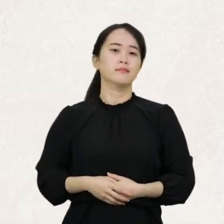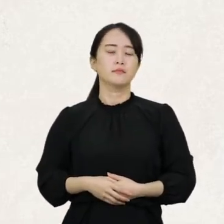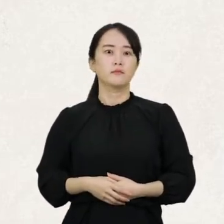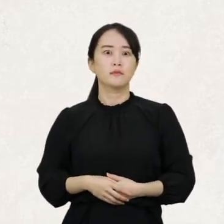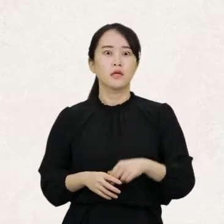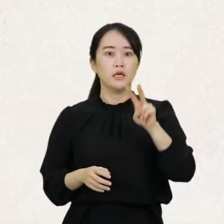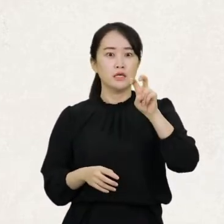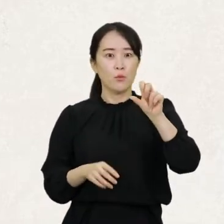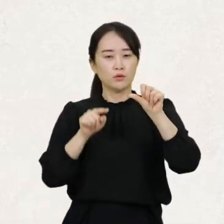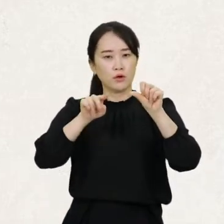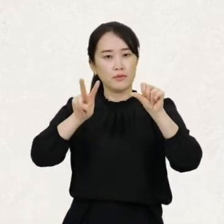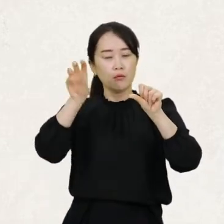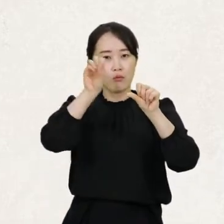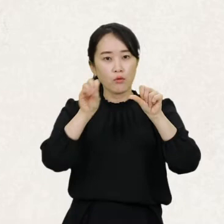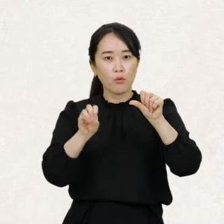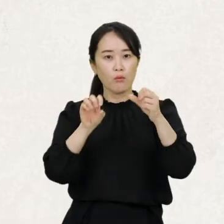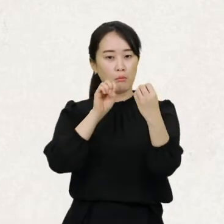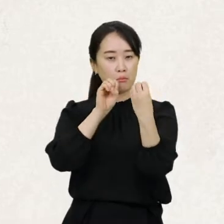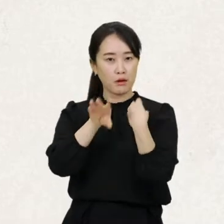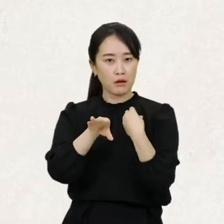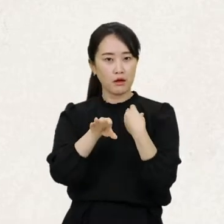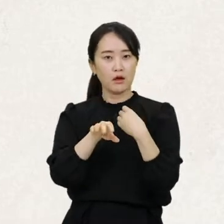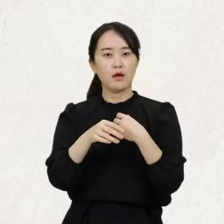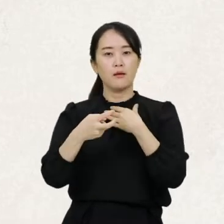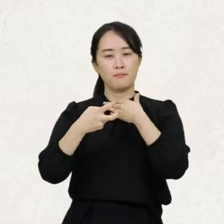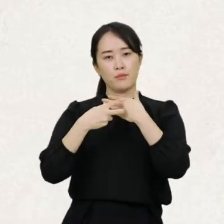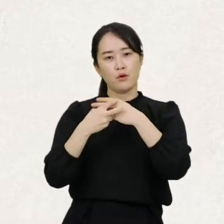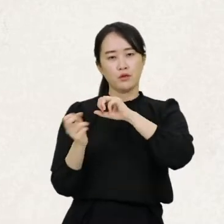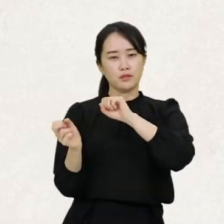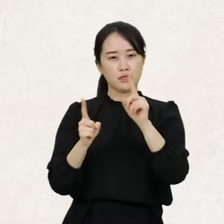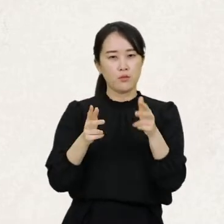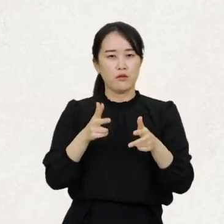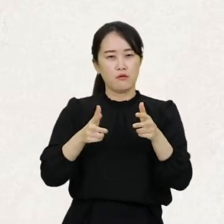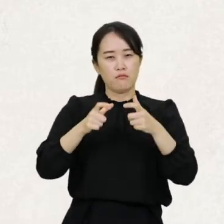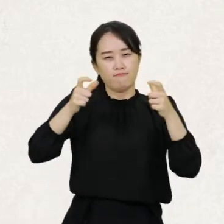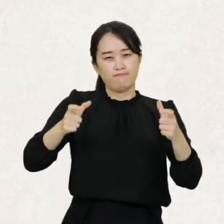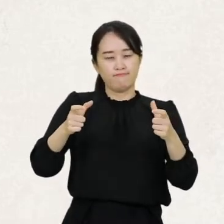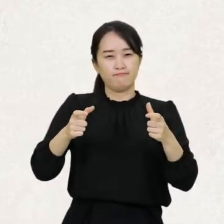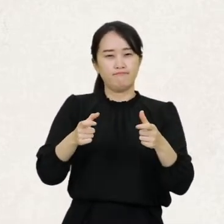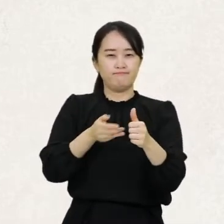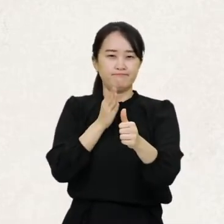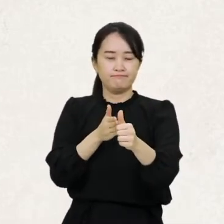응답자의 25.2%가 의료 재활 사업의 확대를 꼽았고,